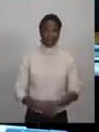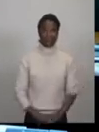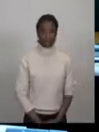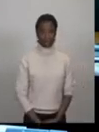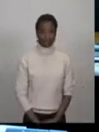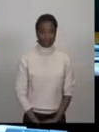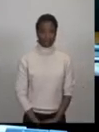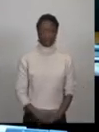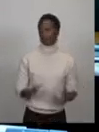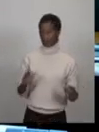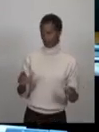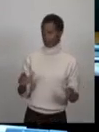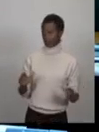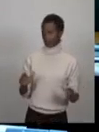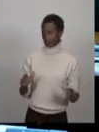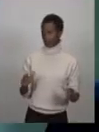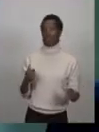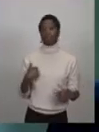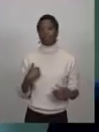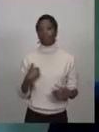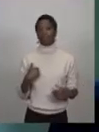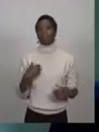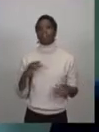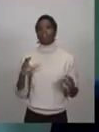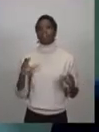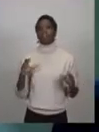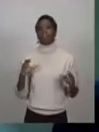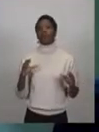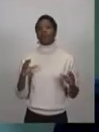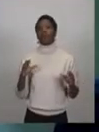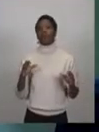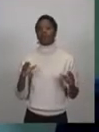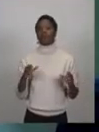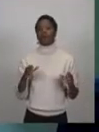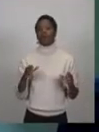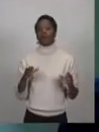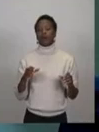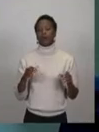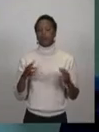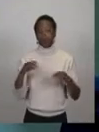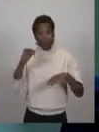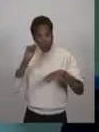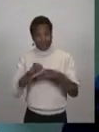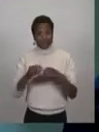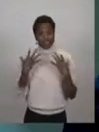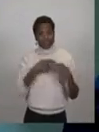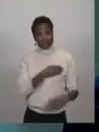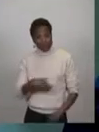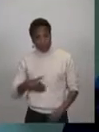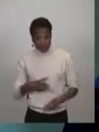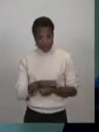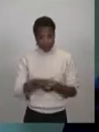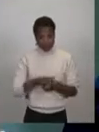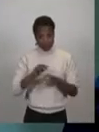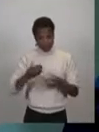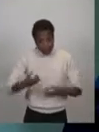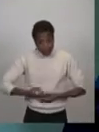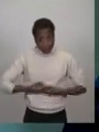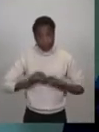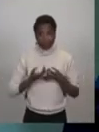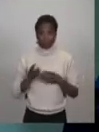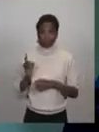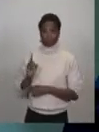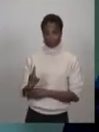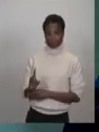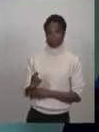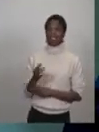Je vous propose que ce vœu soit proposé par l'ensemble du conseil municipal. On l'a retravaillé pendant le conseil avec Aziz Scali. C'était un vœu initialement déposé